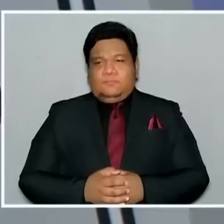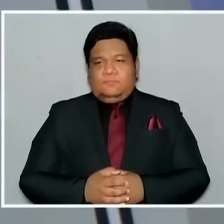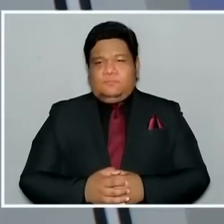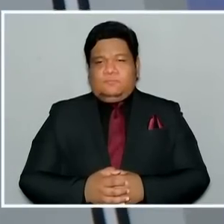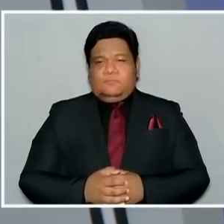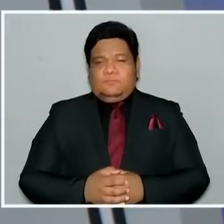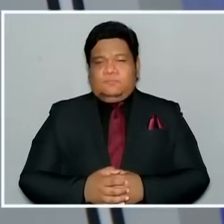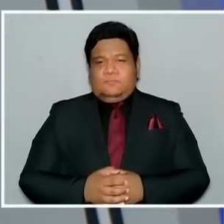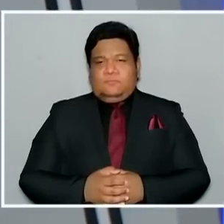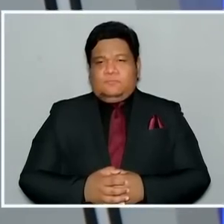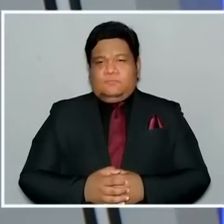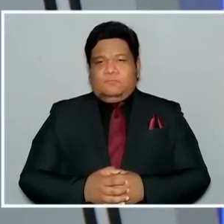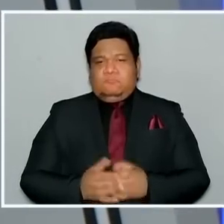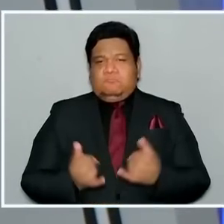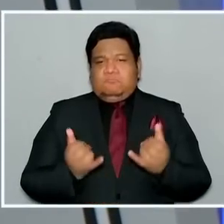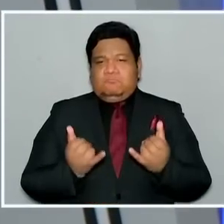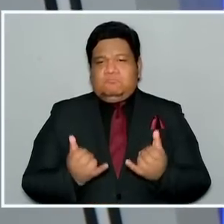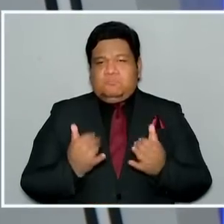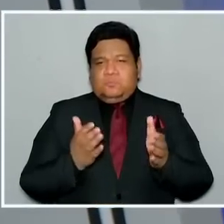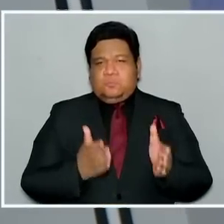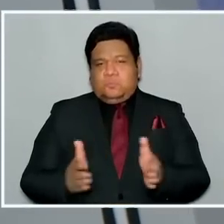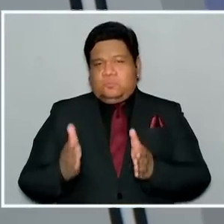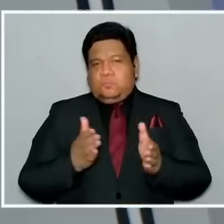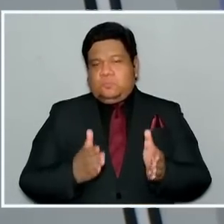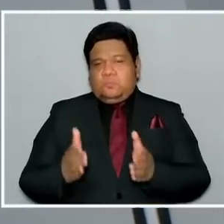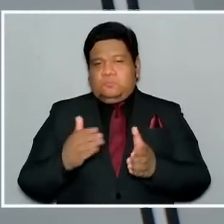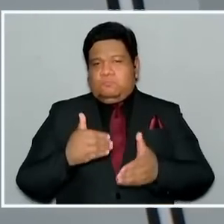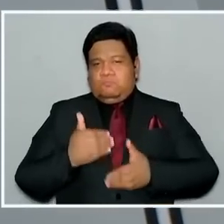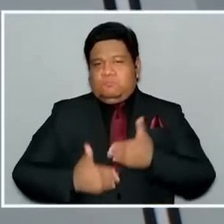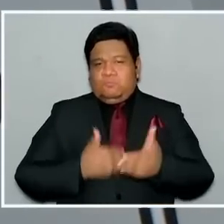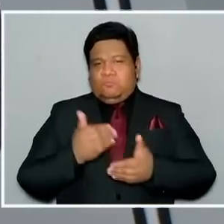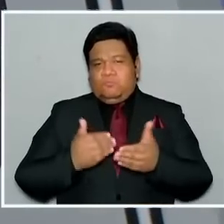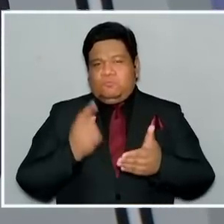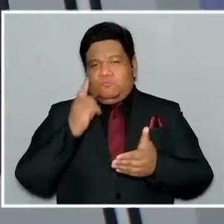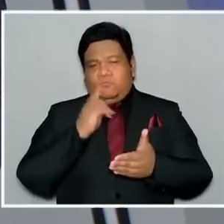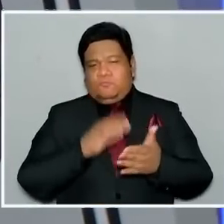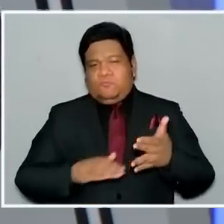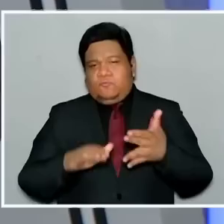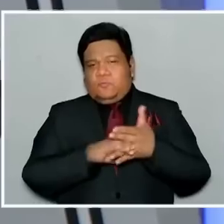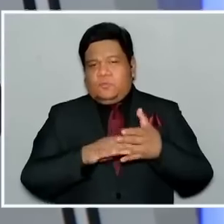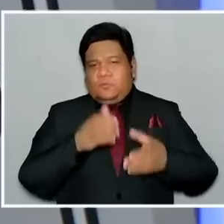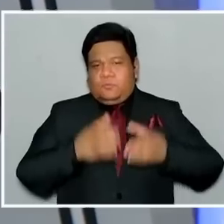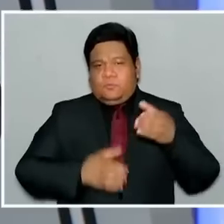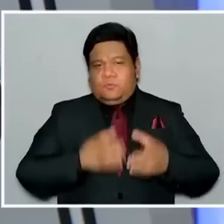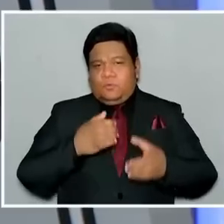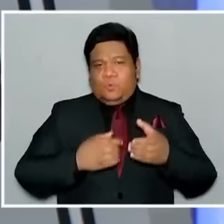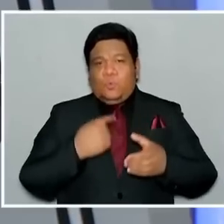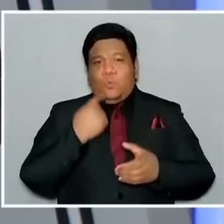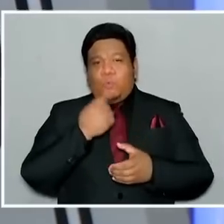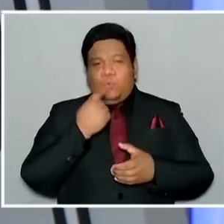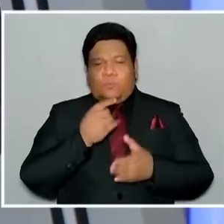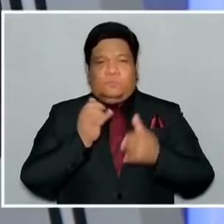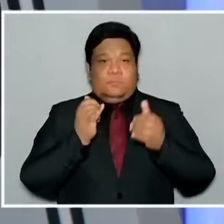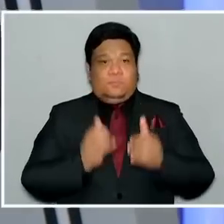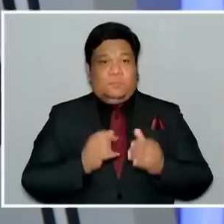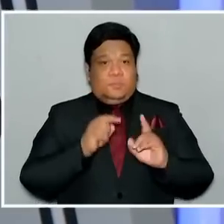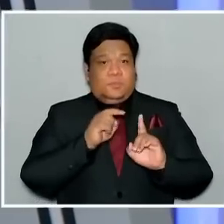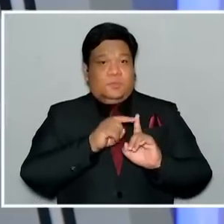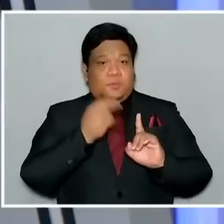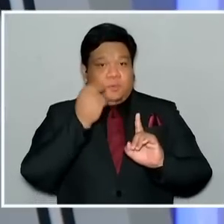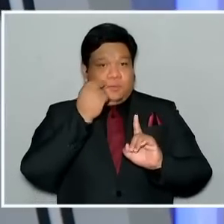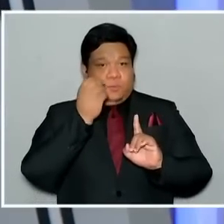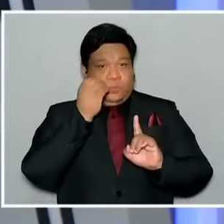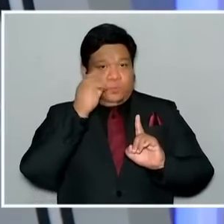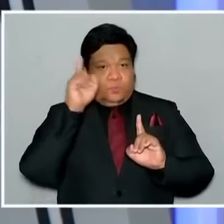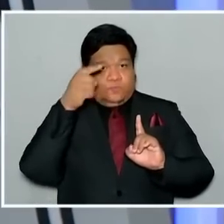Naghahanda na para sa mga legal na hakbang ang byuda ng pinaslang na si Negros Oriental Governor Ruel Degamo.